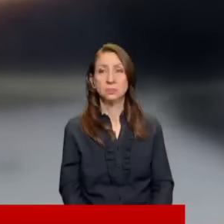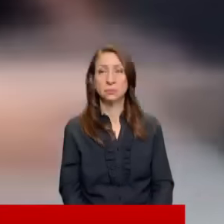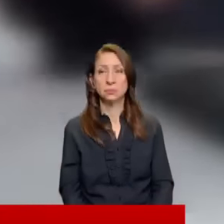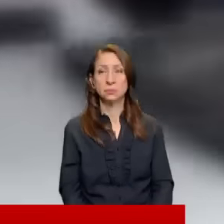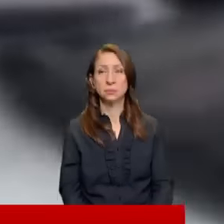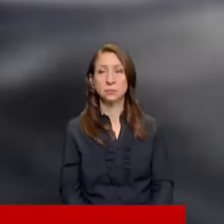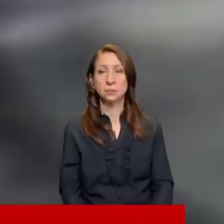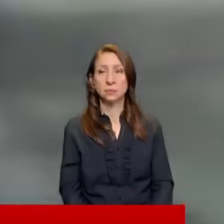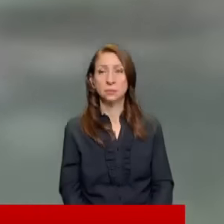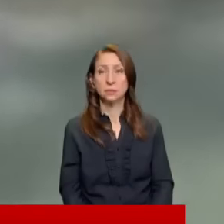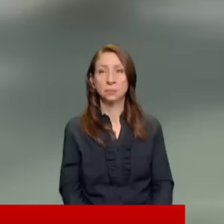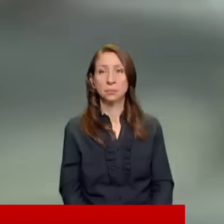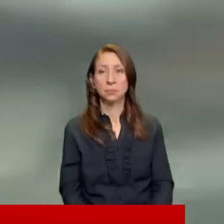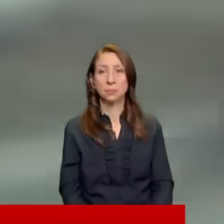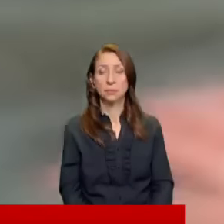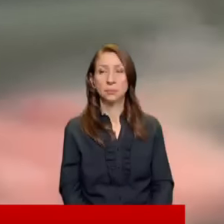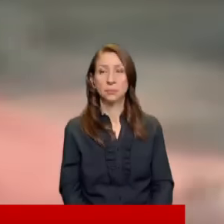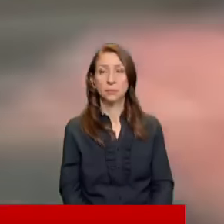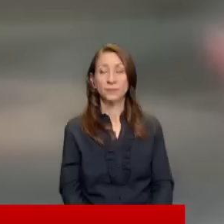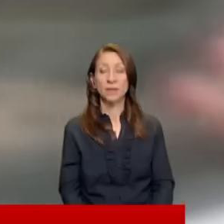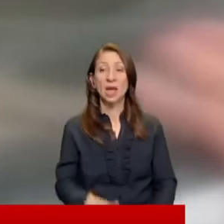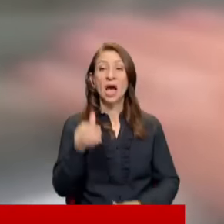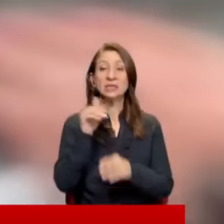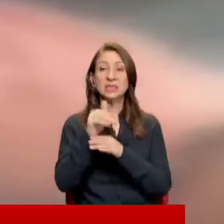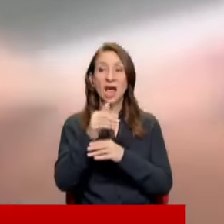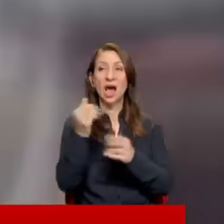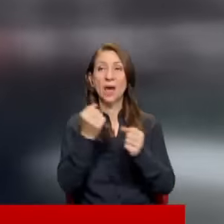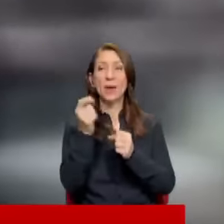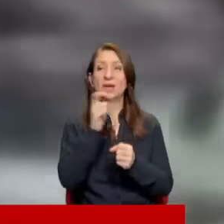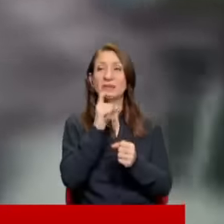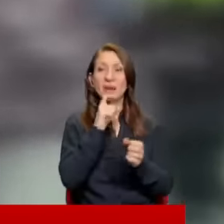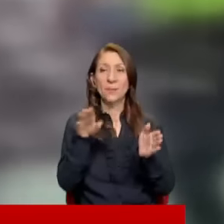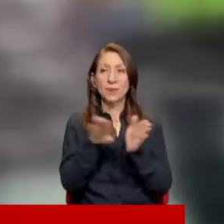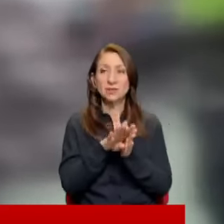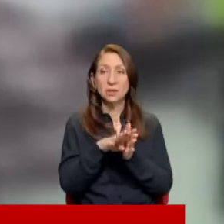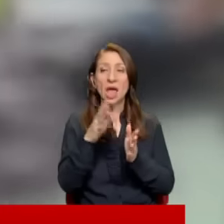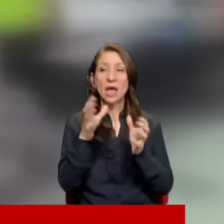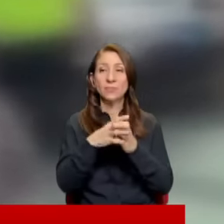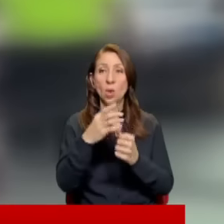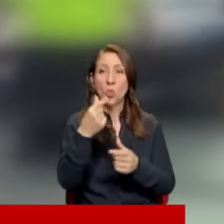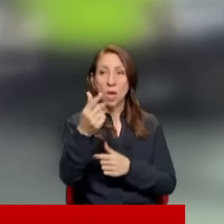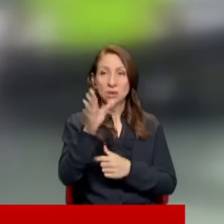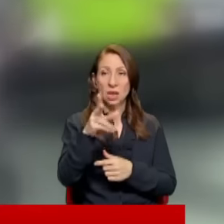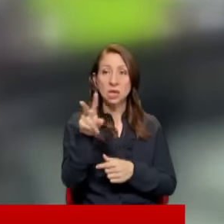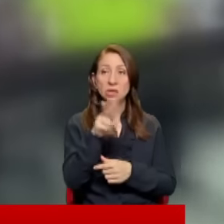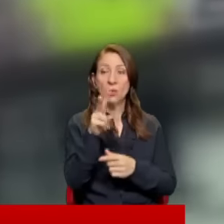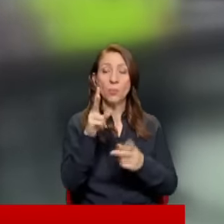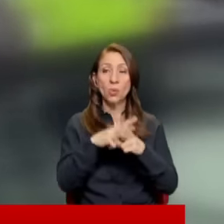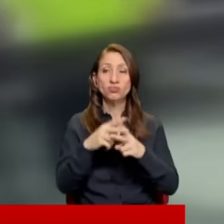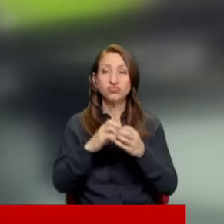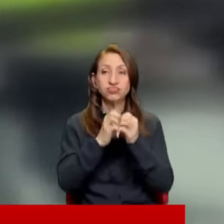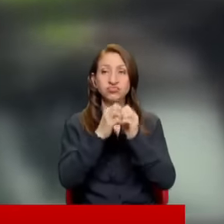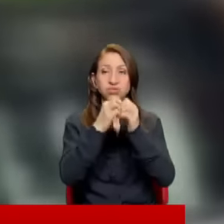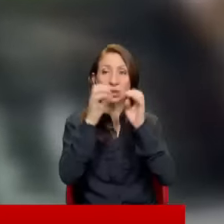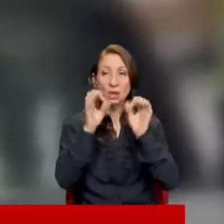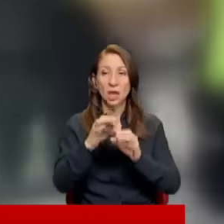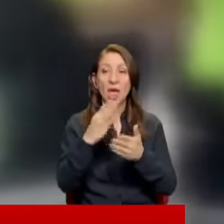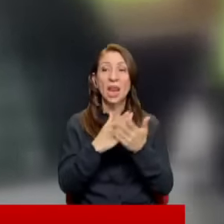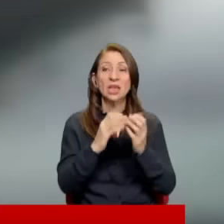Ken hop ne yapıyorsun Aksaray'da aracı hatalı park eden sürücüyü ekipler uyardı ikili polisle tartışmaya girdi